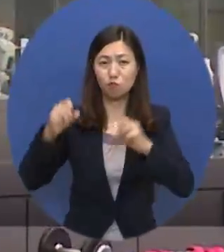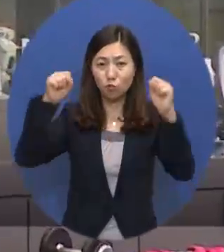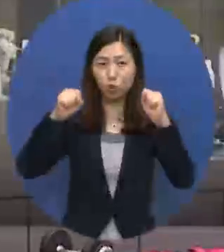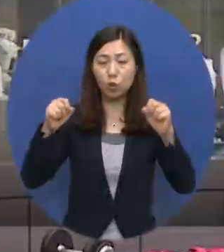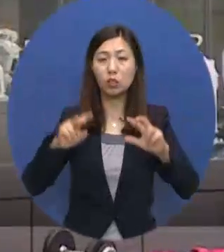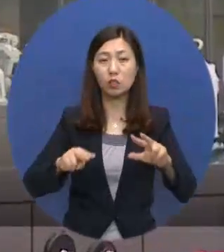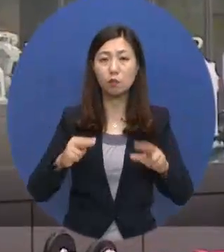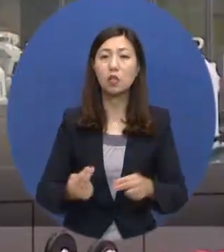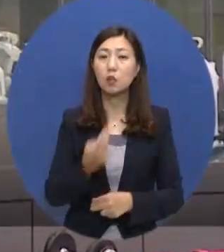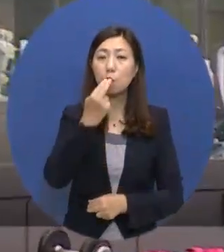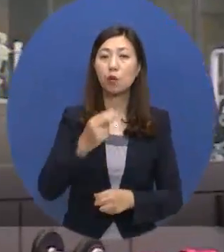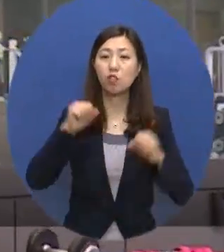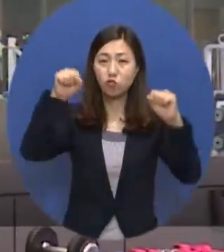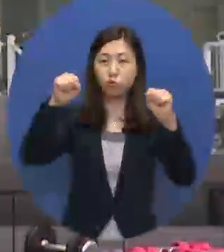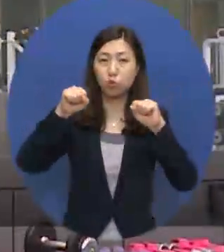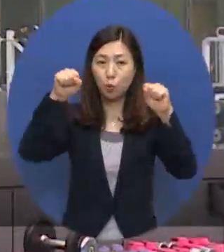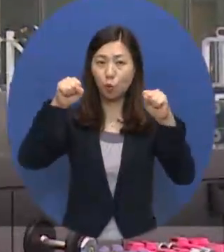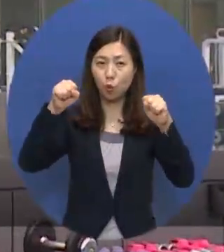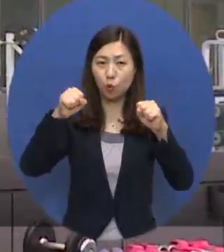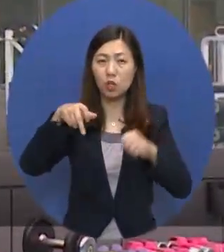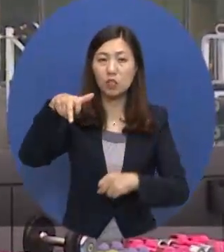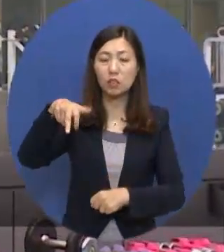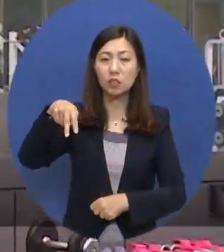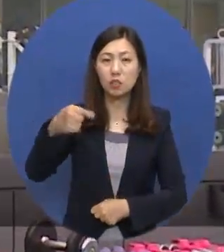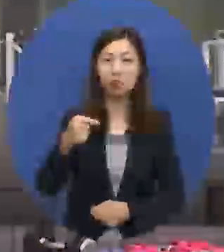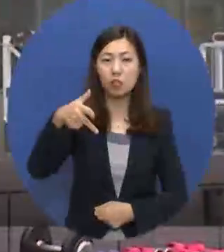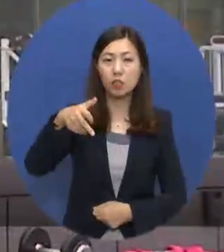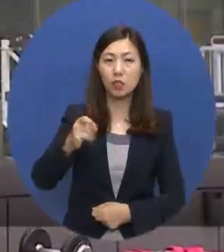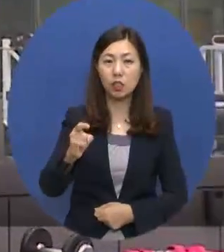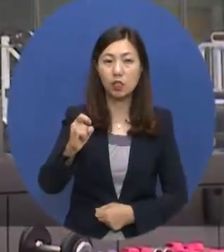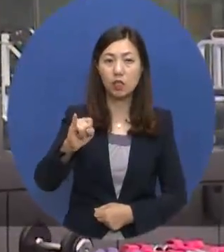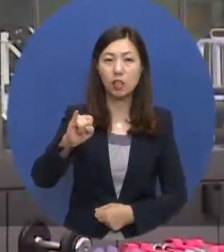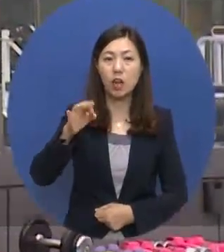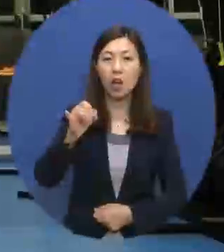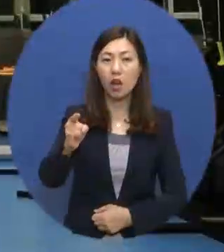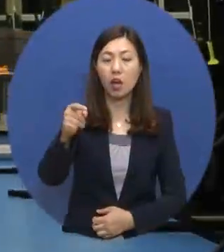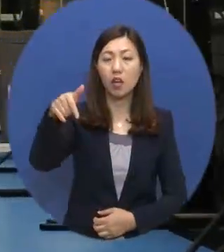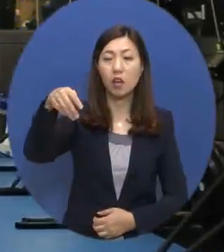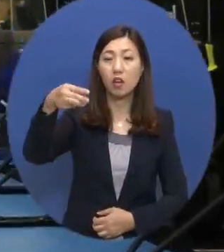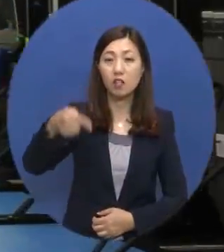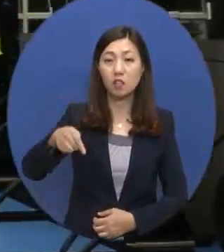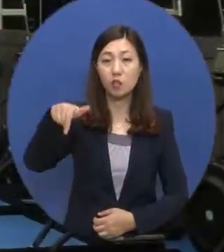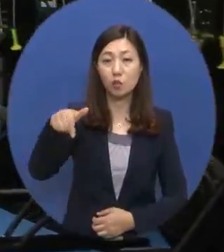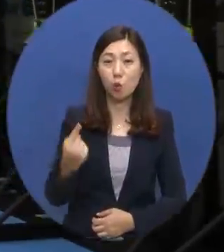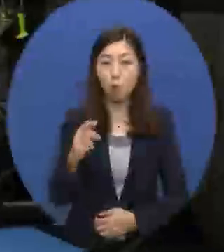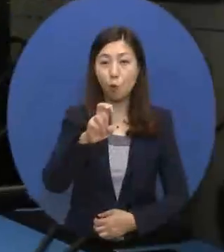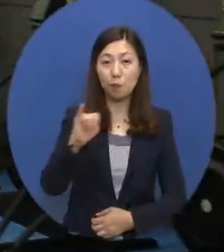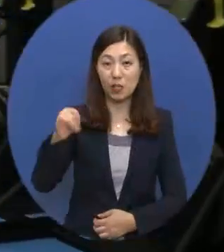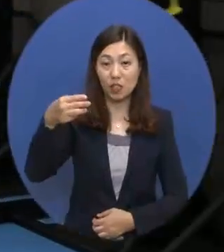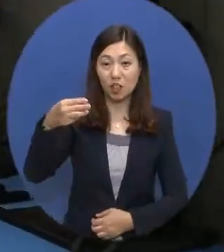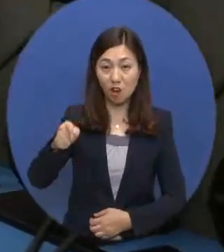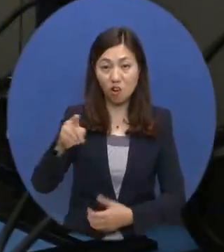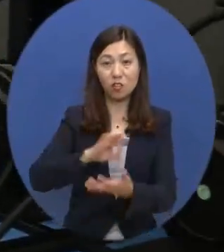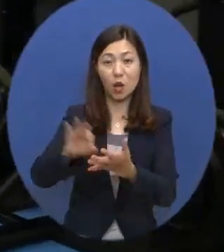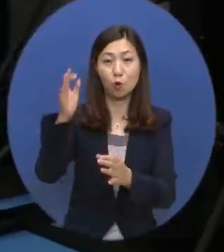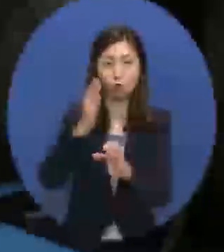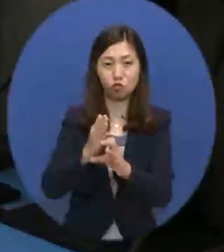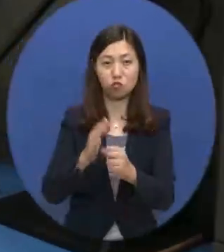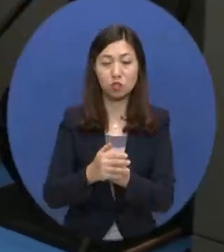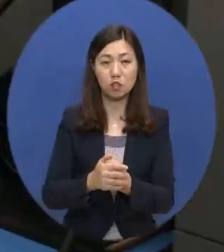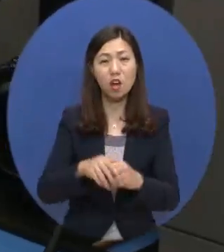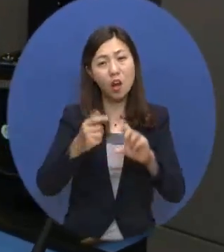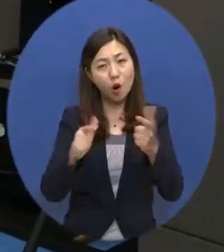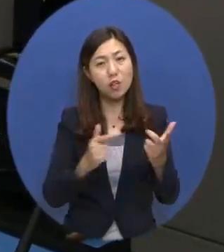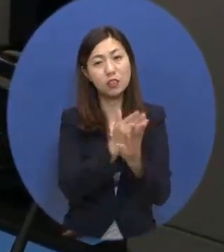운동의 한 종류로서 지금 그 스키 에르고미터라는 기구를 운동을 하고 있습니다. 선수들의 체력 관리를 위해 다양한